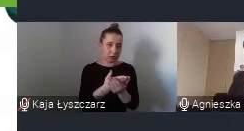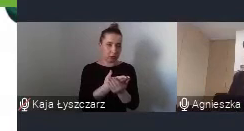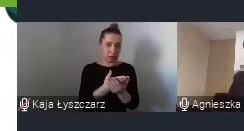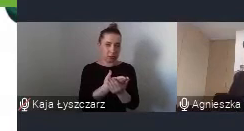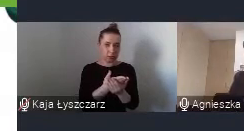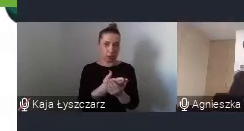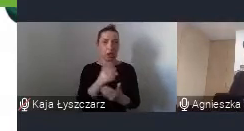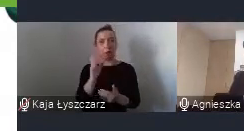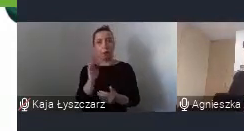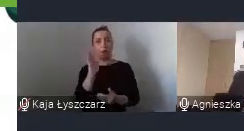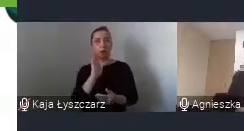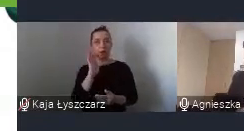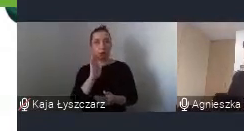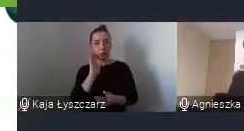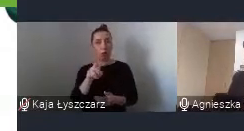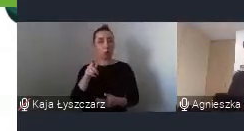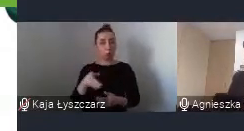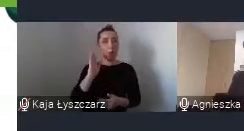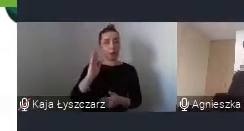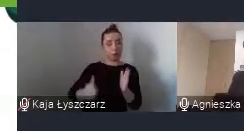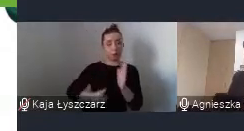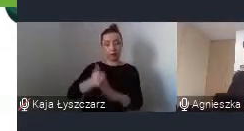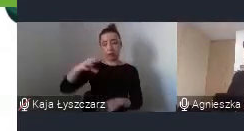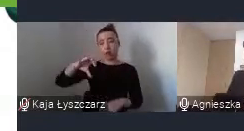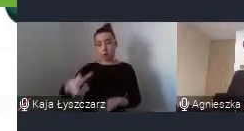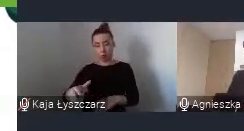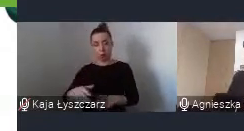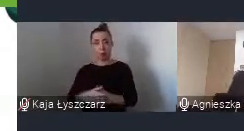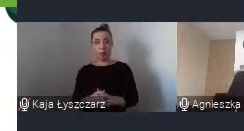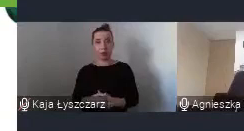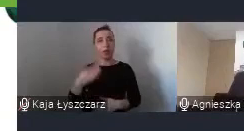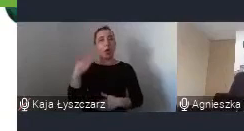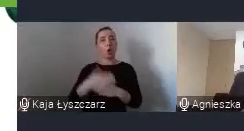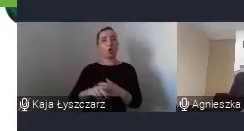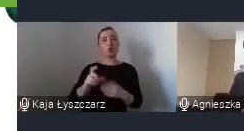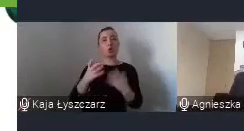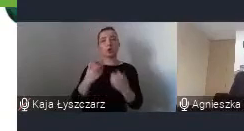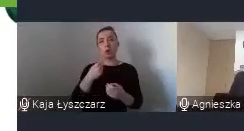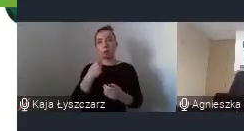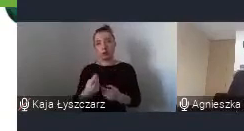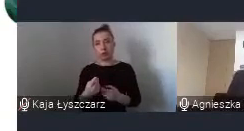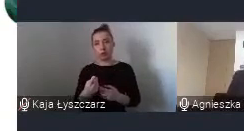z dużą dozą prawdopodobieństwa to będzie jeden z obszarów tematycznych. I na końcu chciałam powiedzieć, że